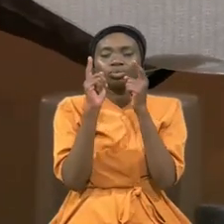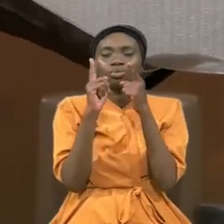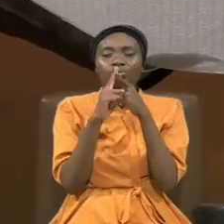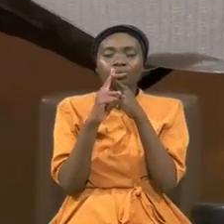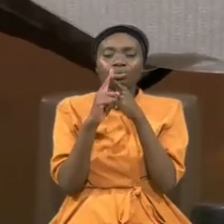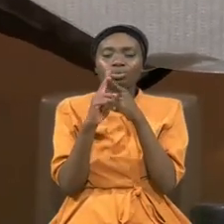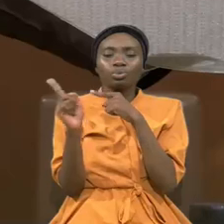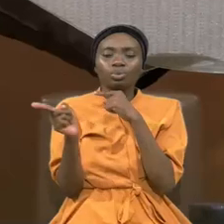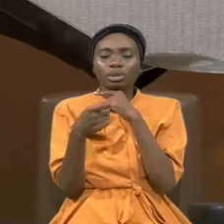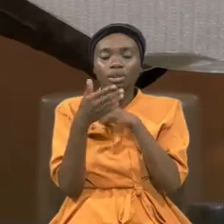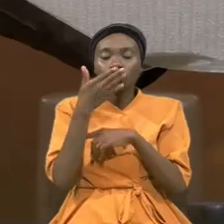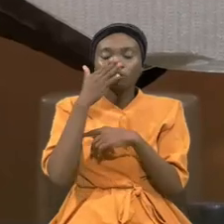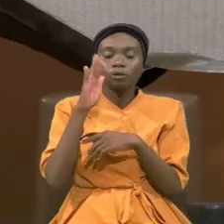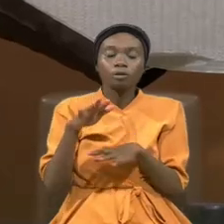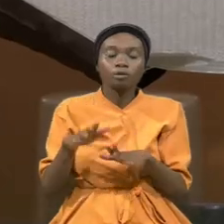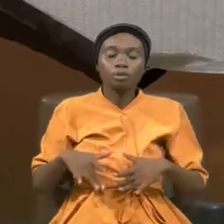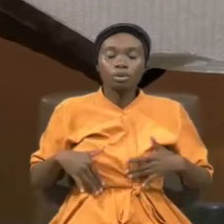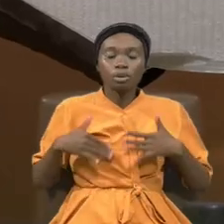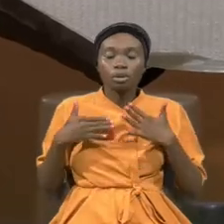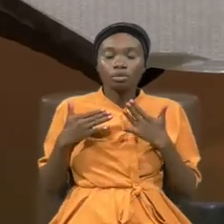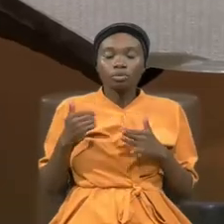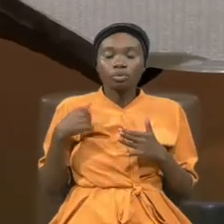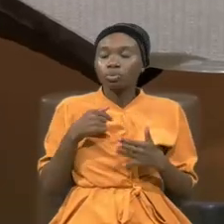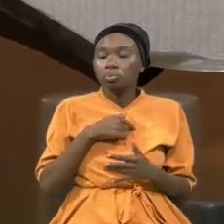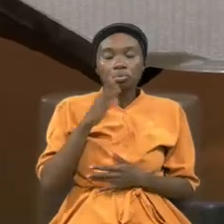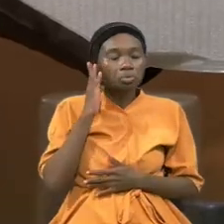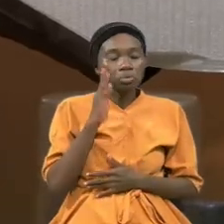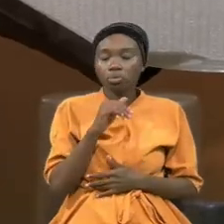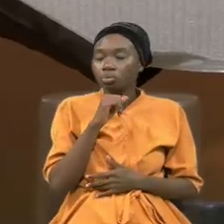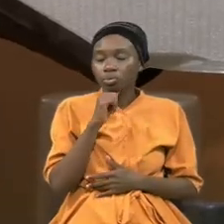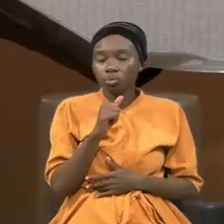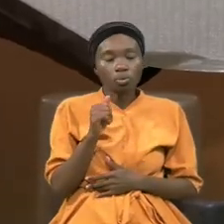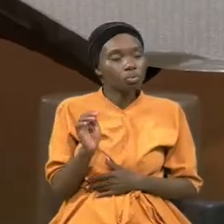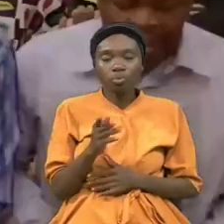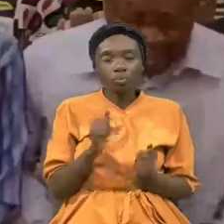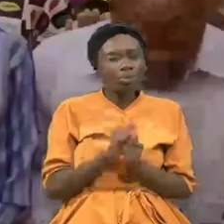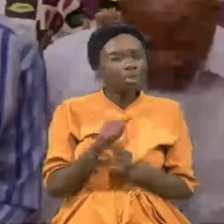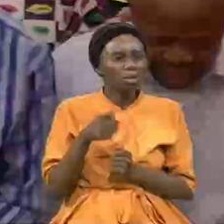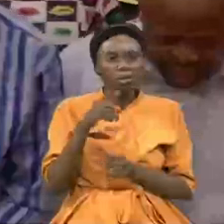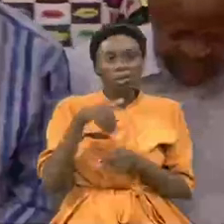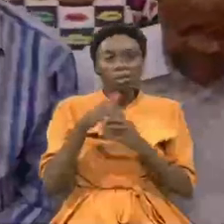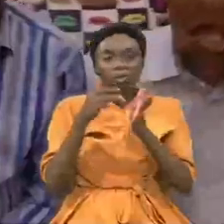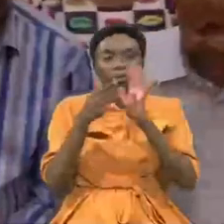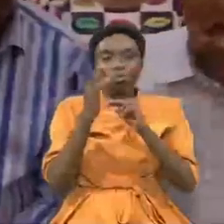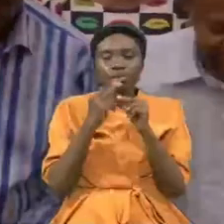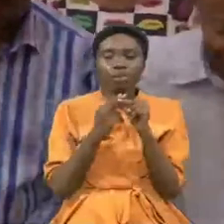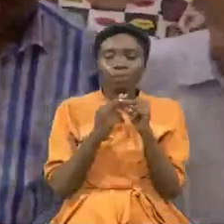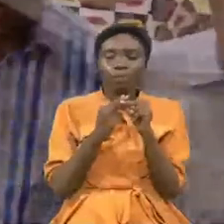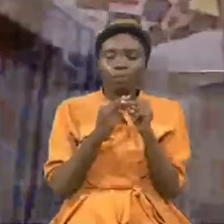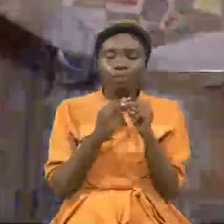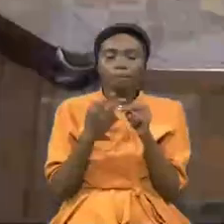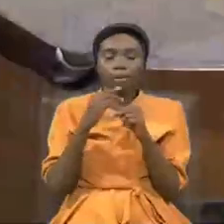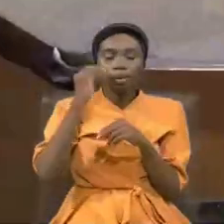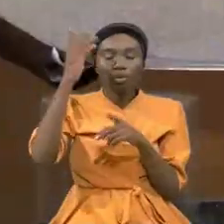esclaves à leur mauvaise vie. Nous n'allons plus compromettre avec personne